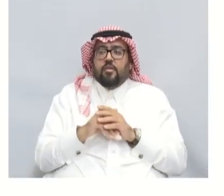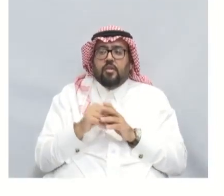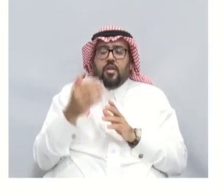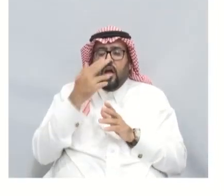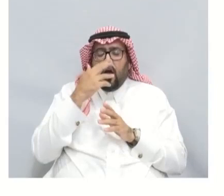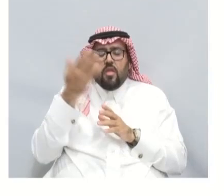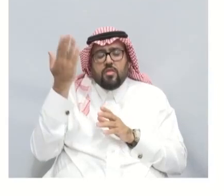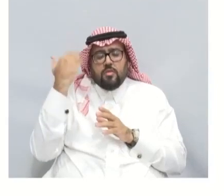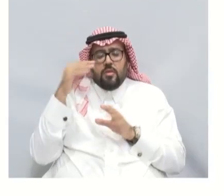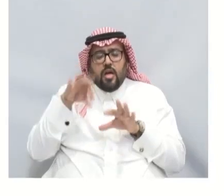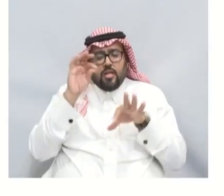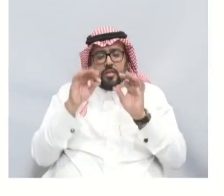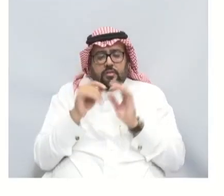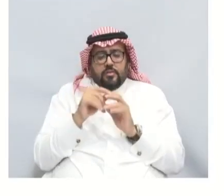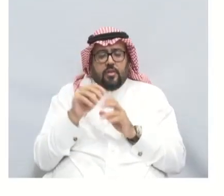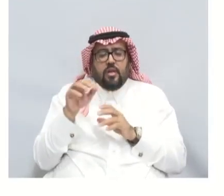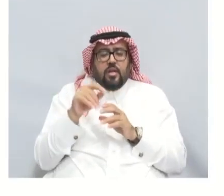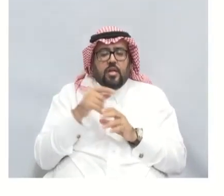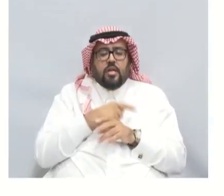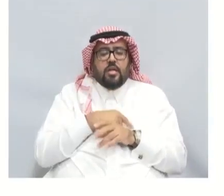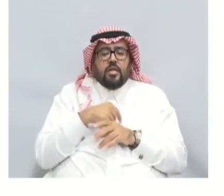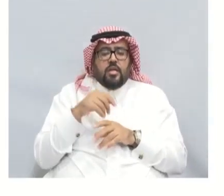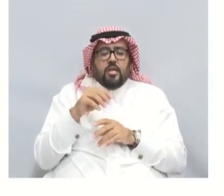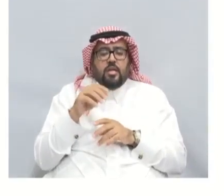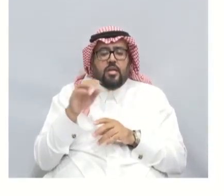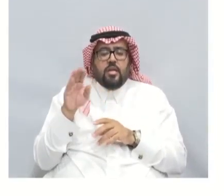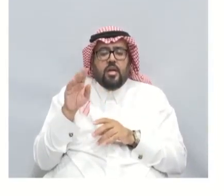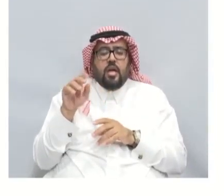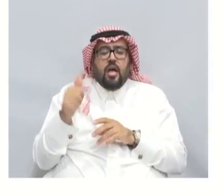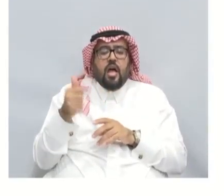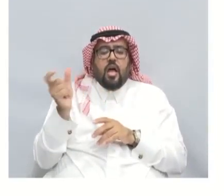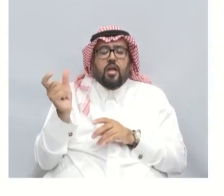هذه تم اختيارها. البركان السنة بإندونيسيا